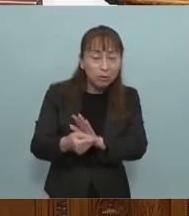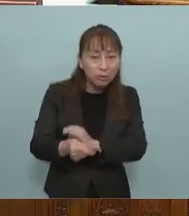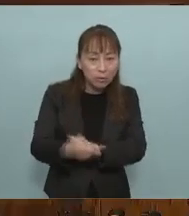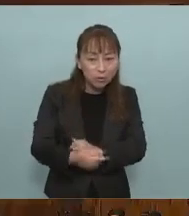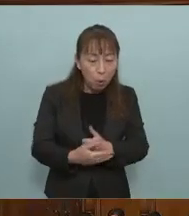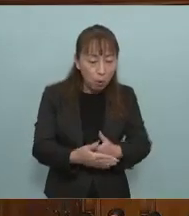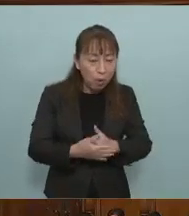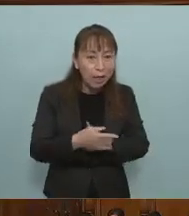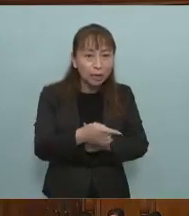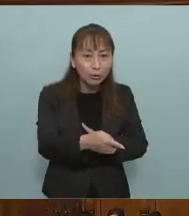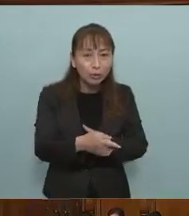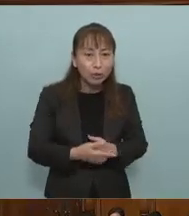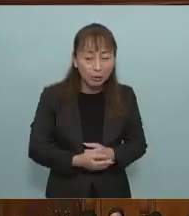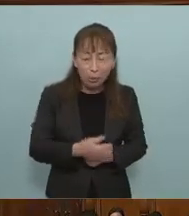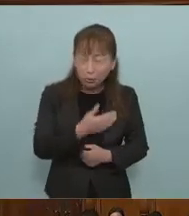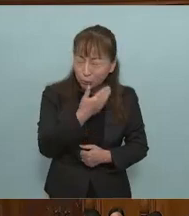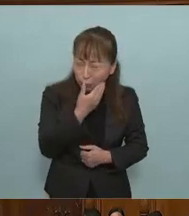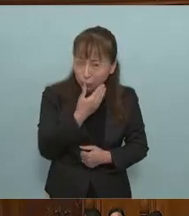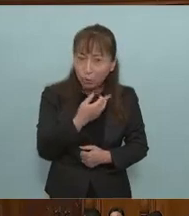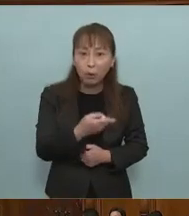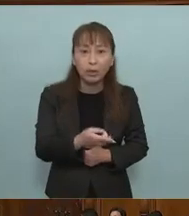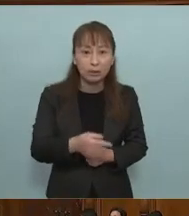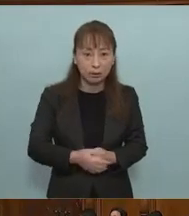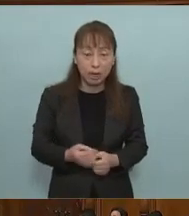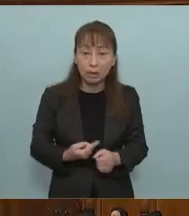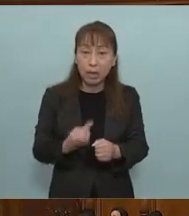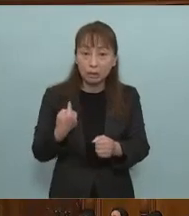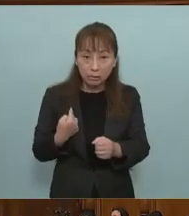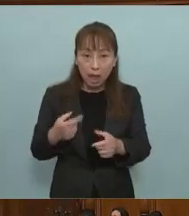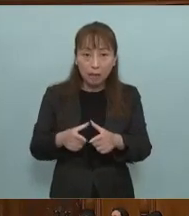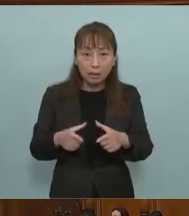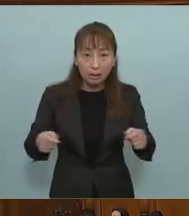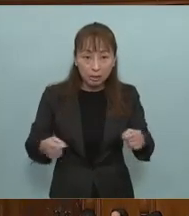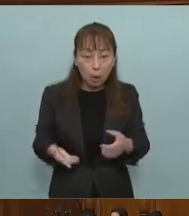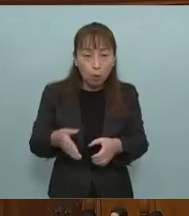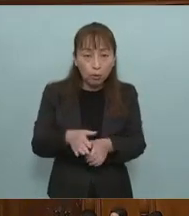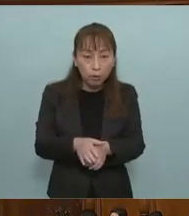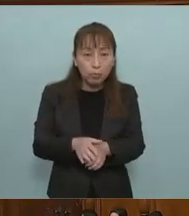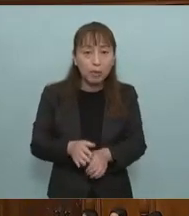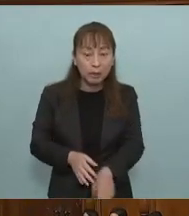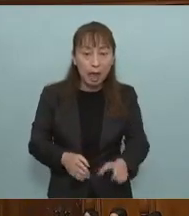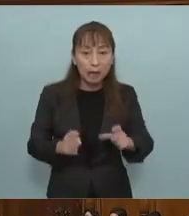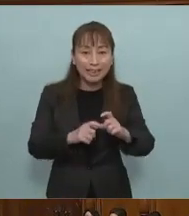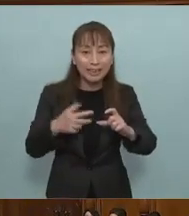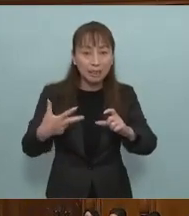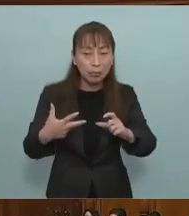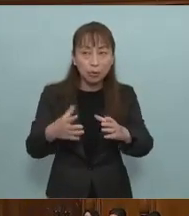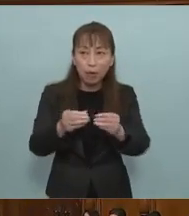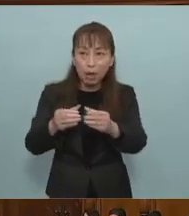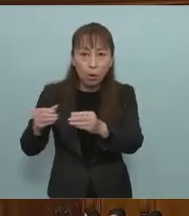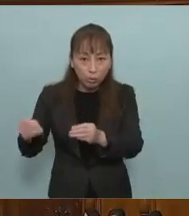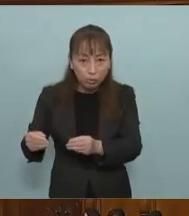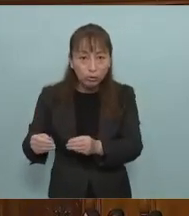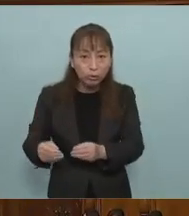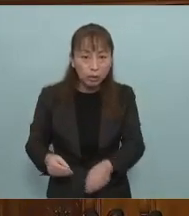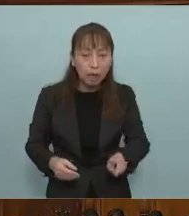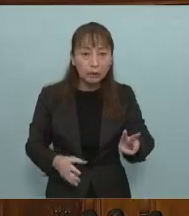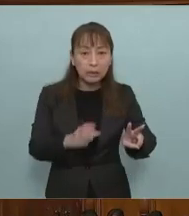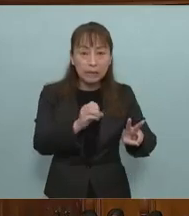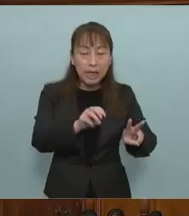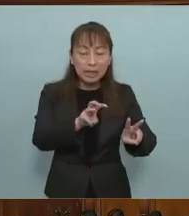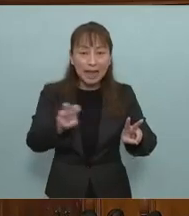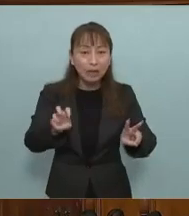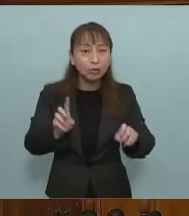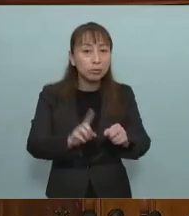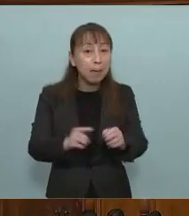することは非常に重要です。昨年、日本を含めた G7 各国は2030年まで